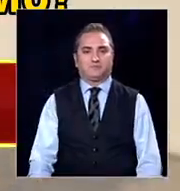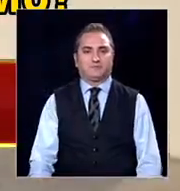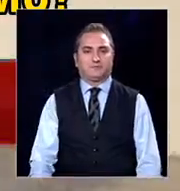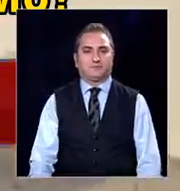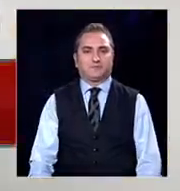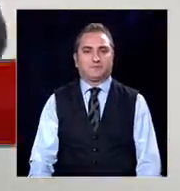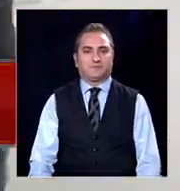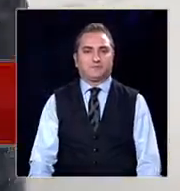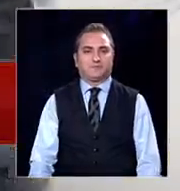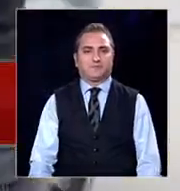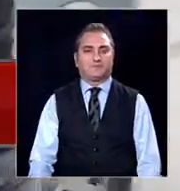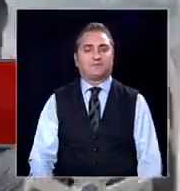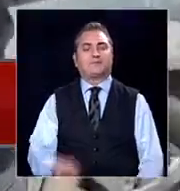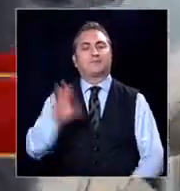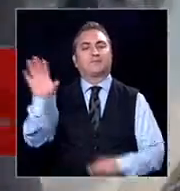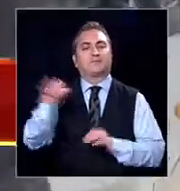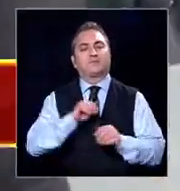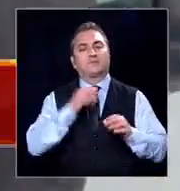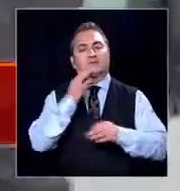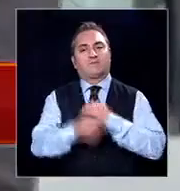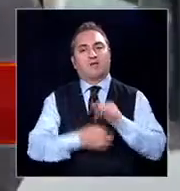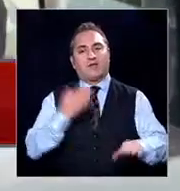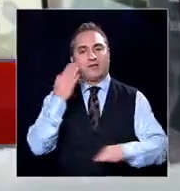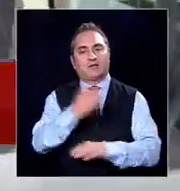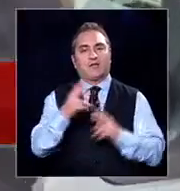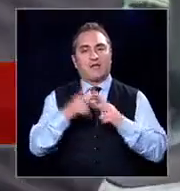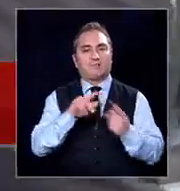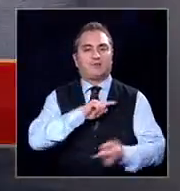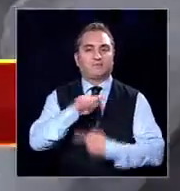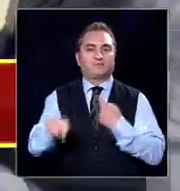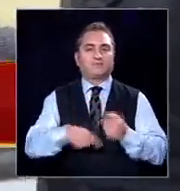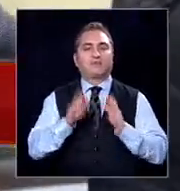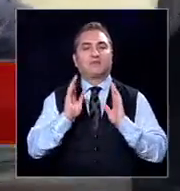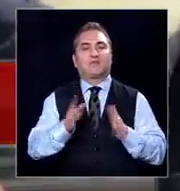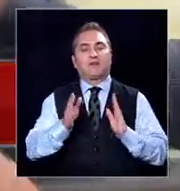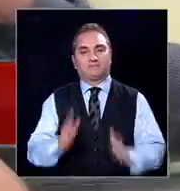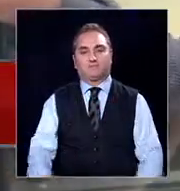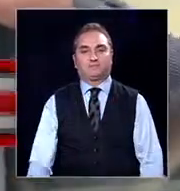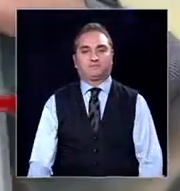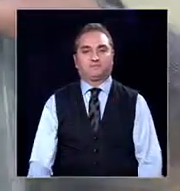mu? Gözaltına alınan şüphelinin emniyetteki işlemleri sürüyor.